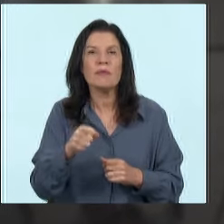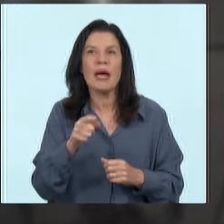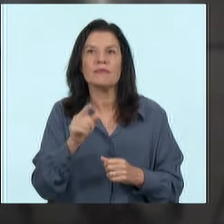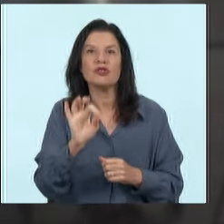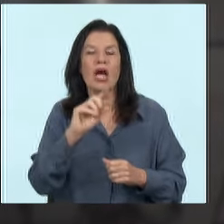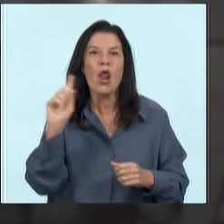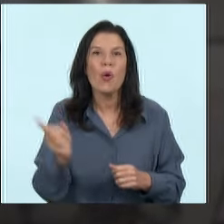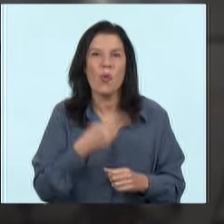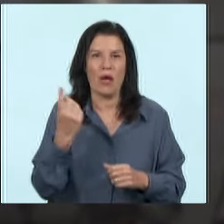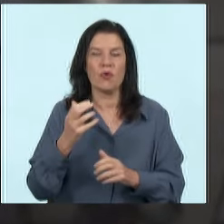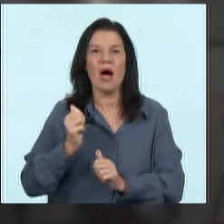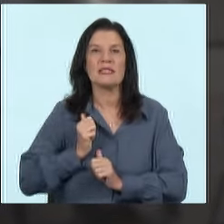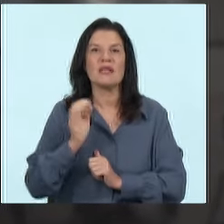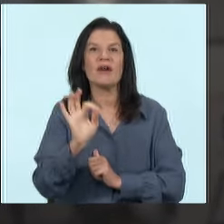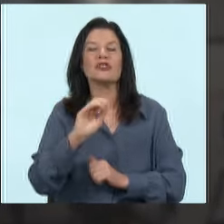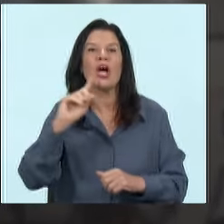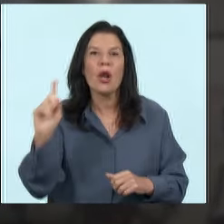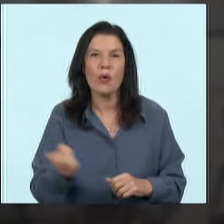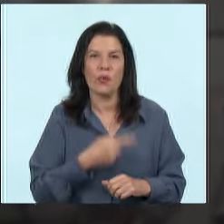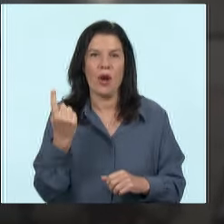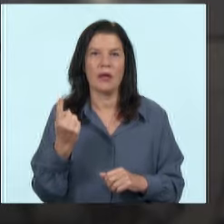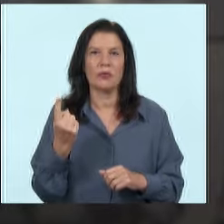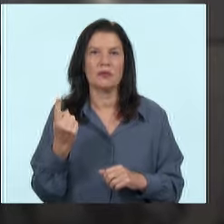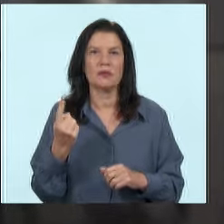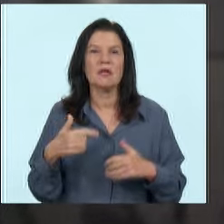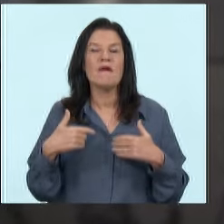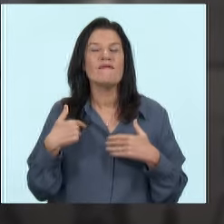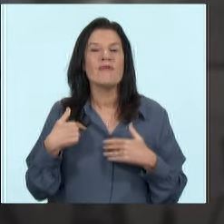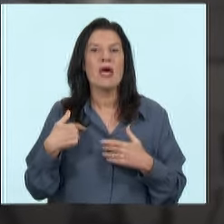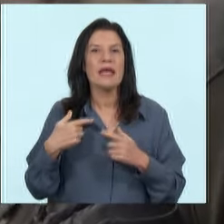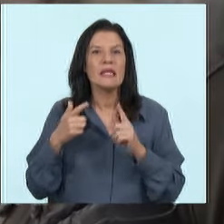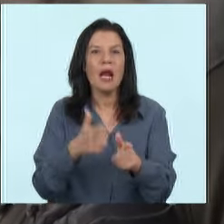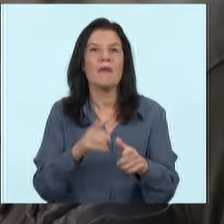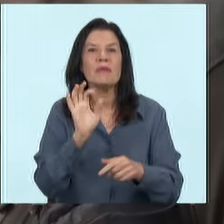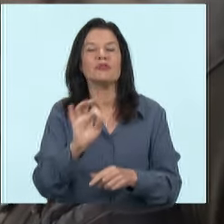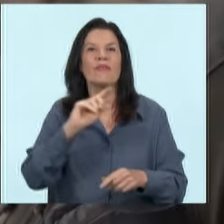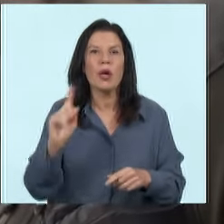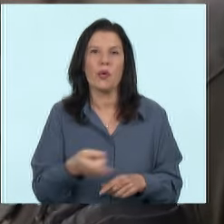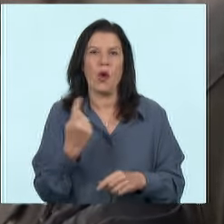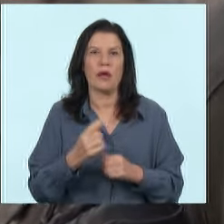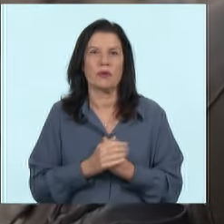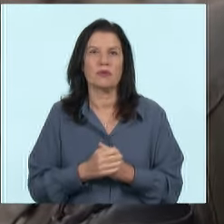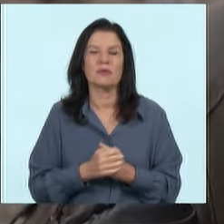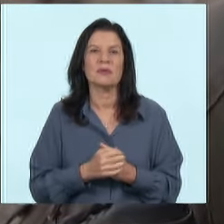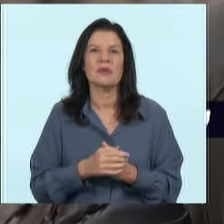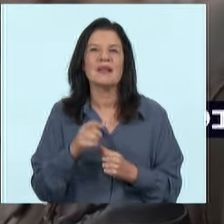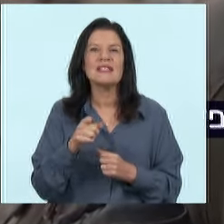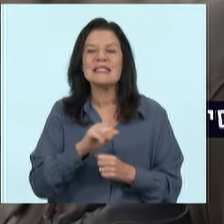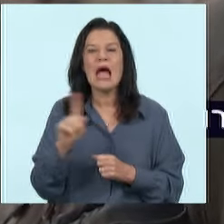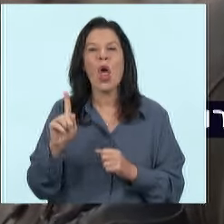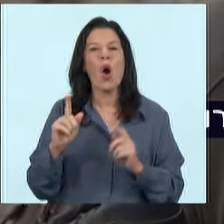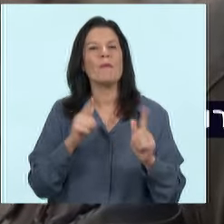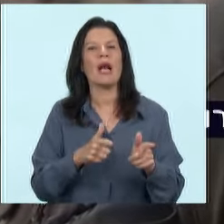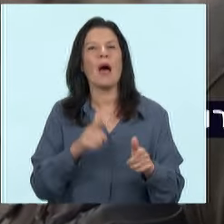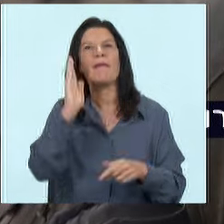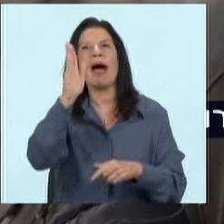של כולנו, ואנחנו נותנים לו שירות, אנחנו נלחמים למען כולנו. זה לא מלחמה ללא עתיד.